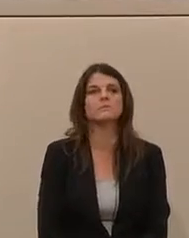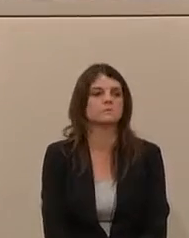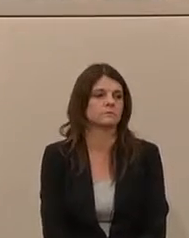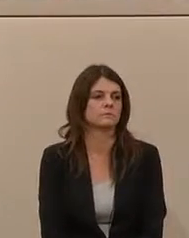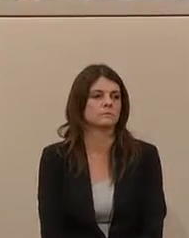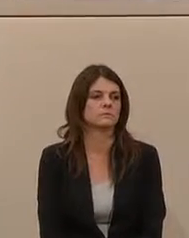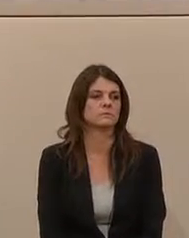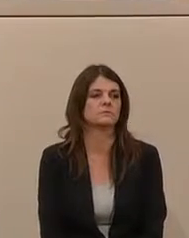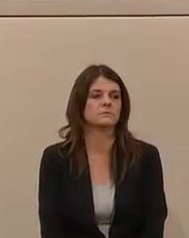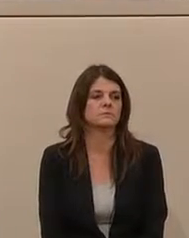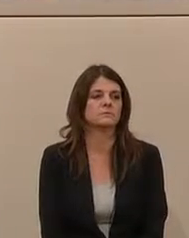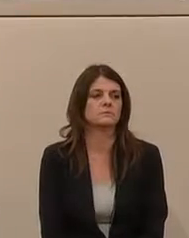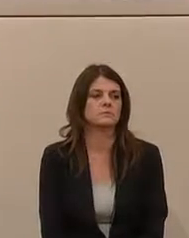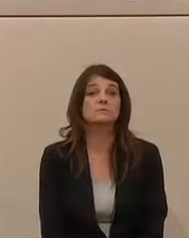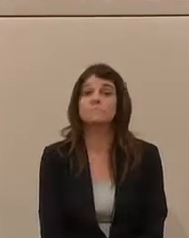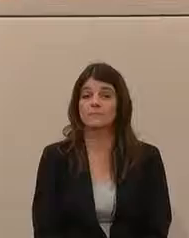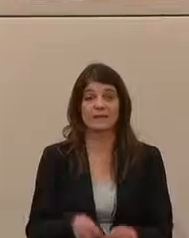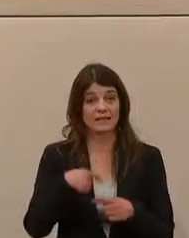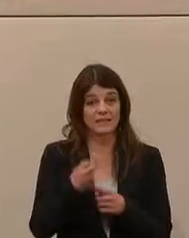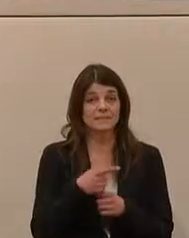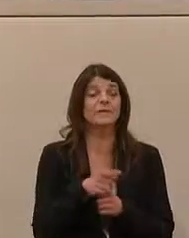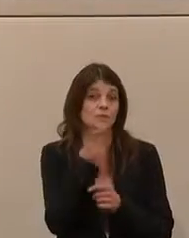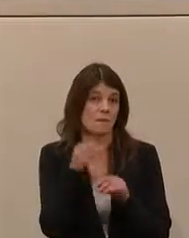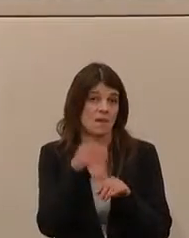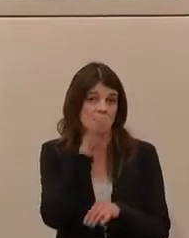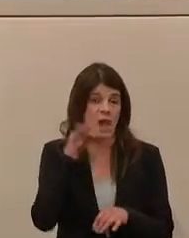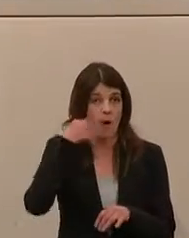Jemanden ohne dauerhafte Aufenthaltsberechtigung betreffe